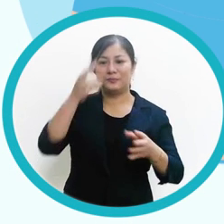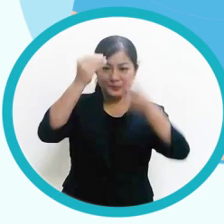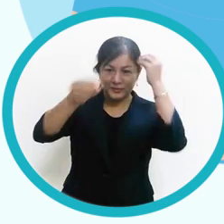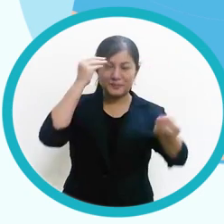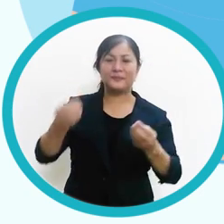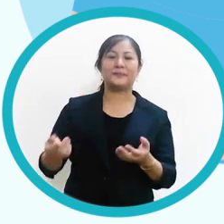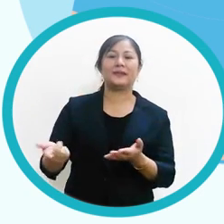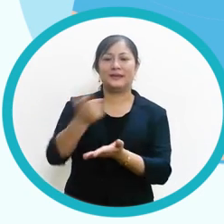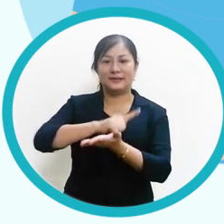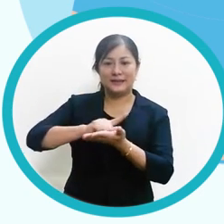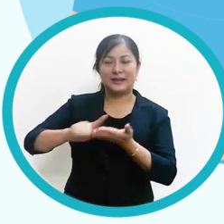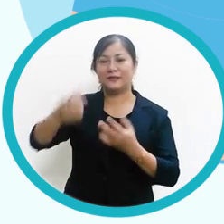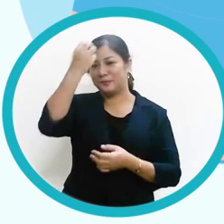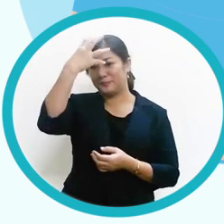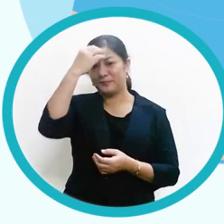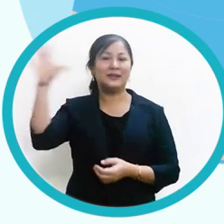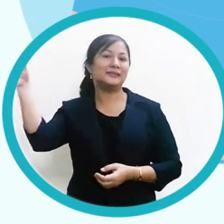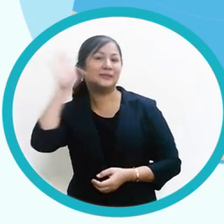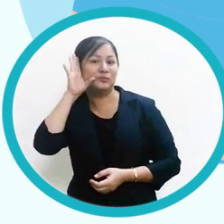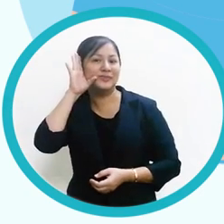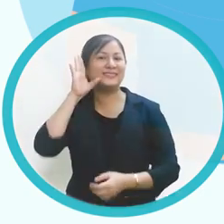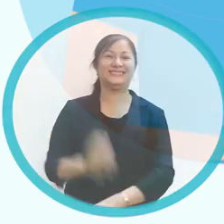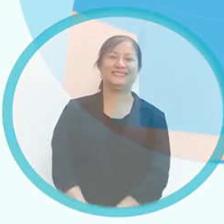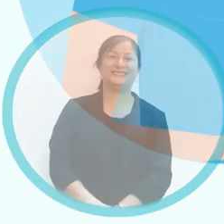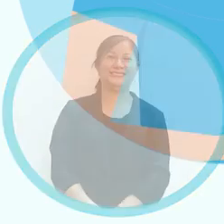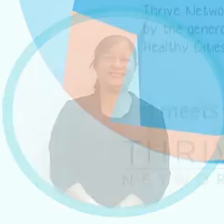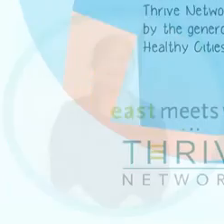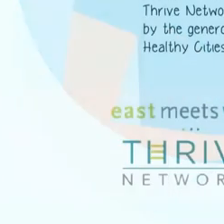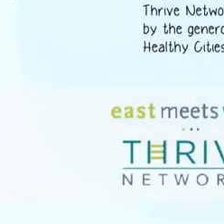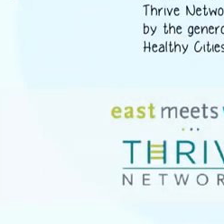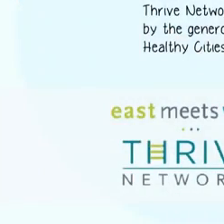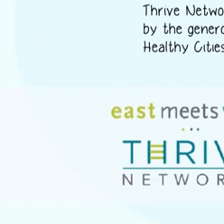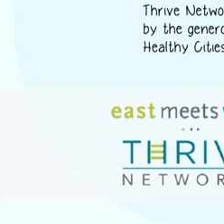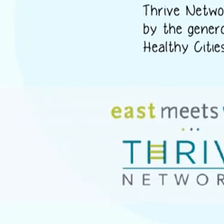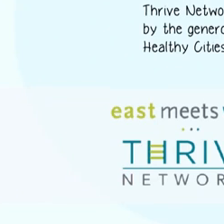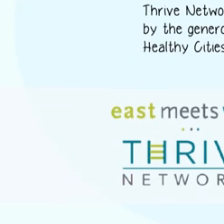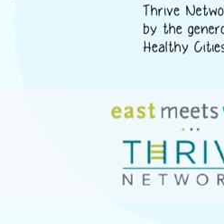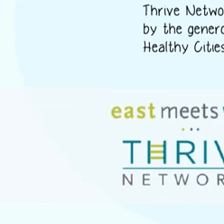Tổng đài 1022 và cổng góp ý, giải pháp cho thành phố thông minh.